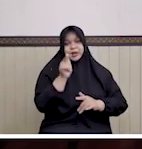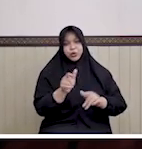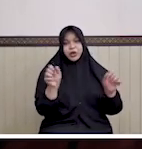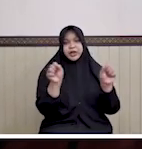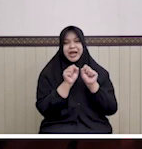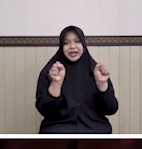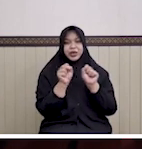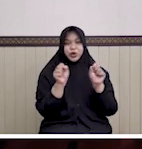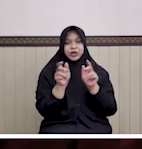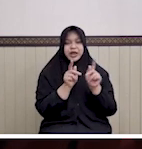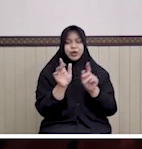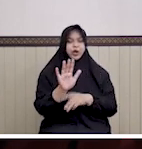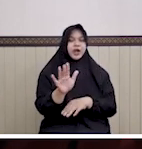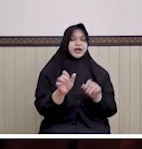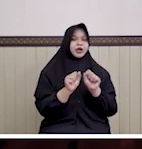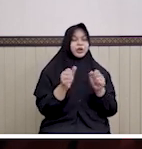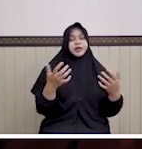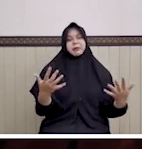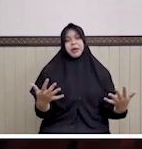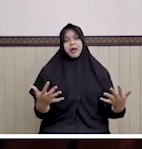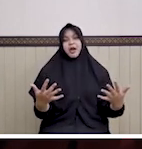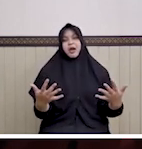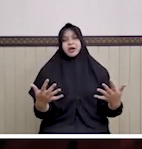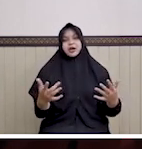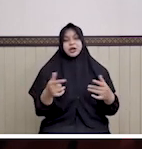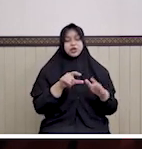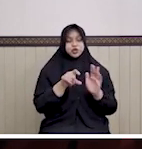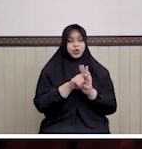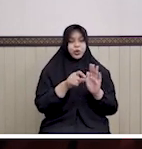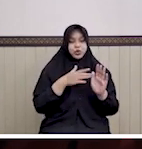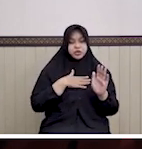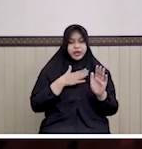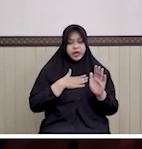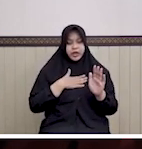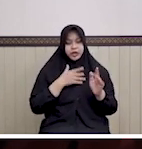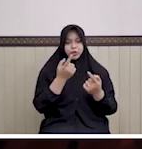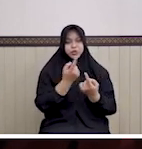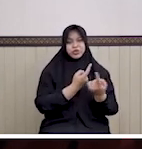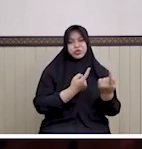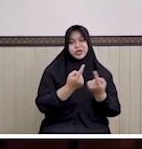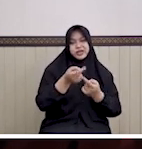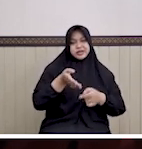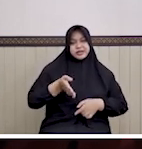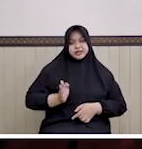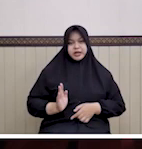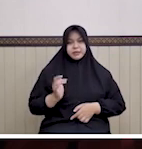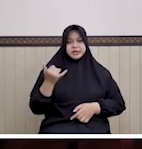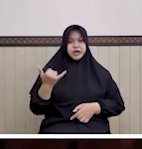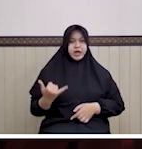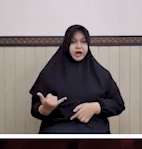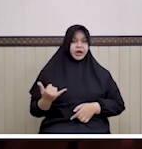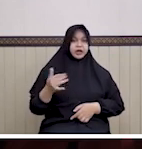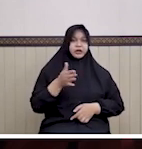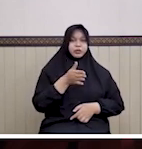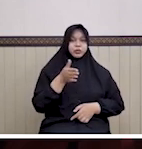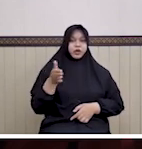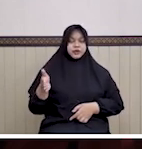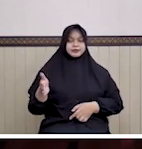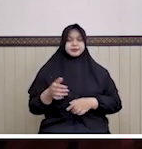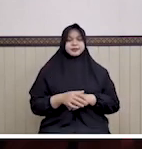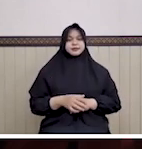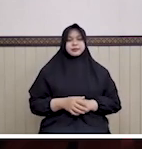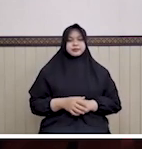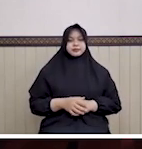darurat yaitu kalau misalnya enggak darurat gimana Bu misalnya saya konsultasi ke Sigap sekarang terus kemudian